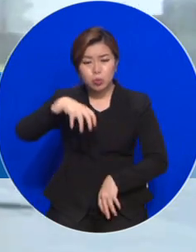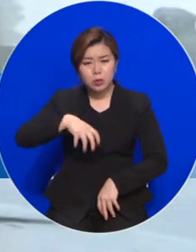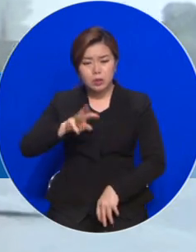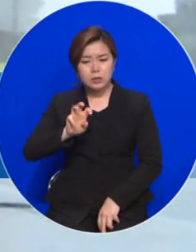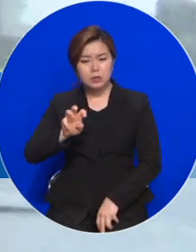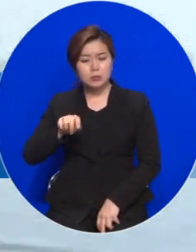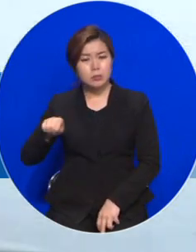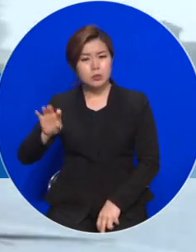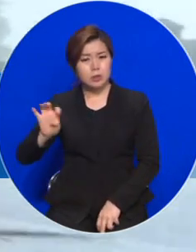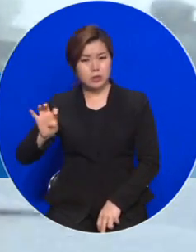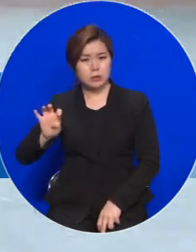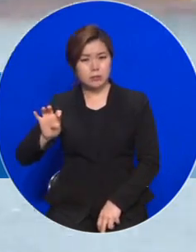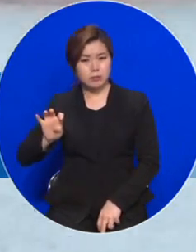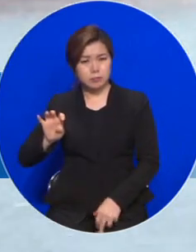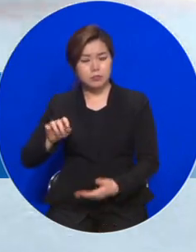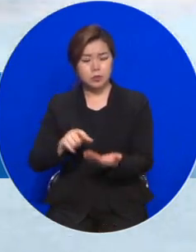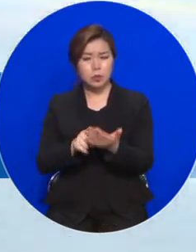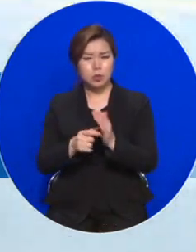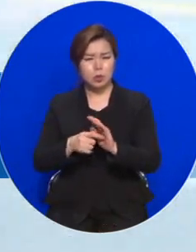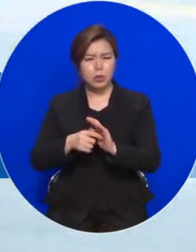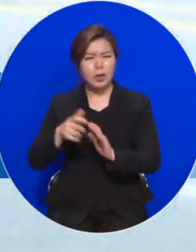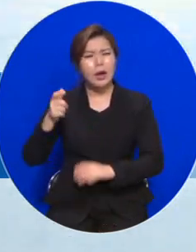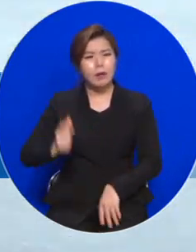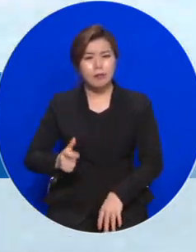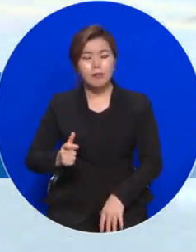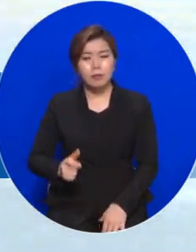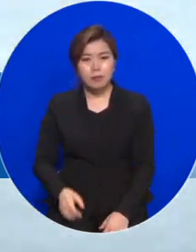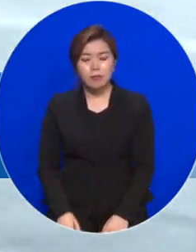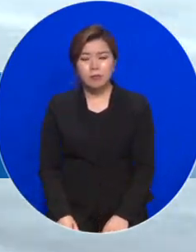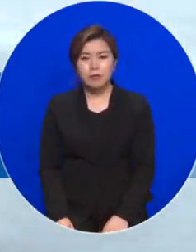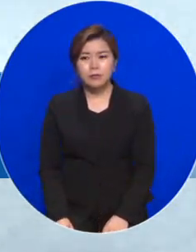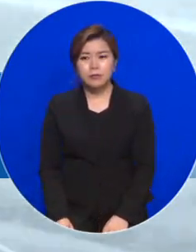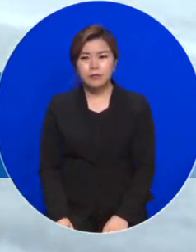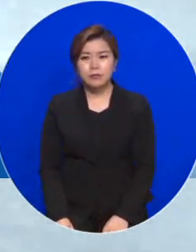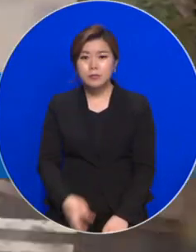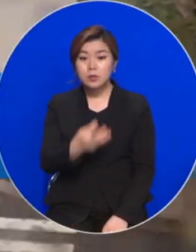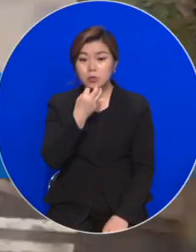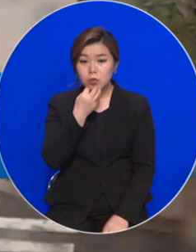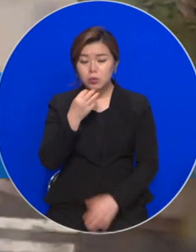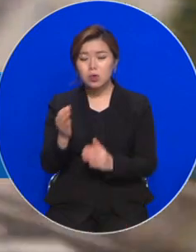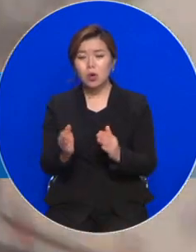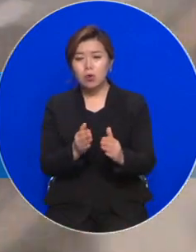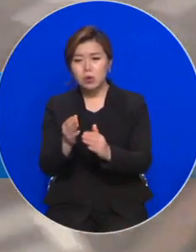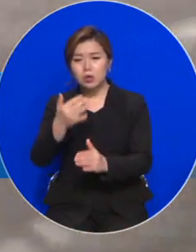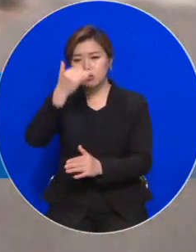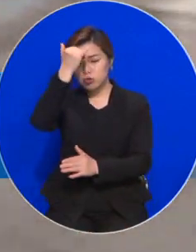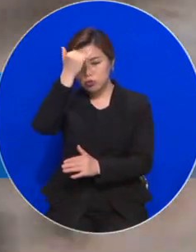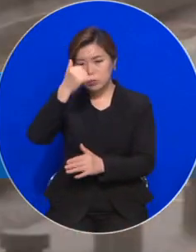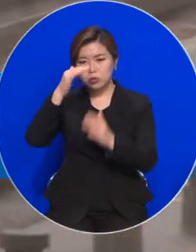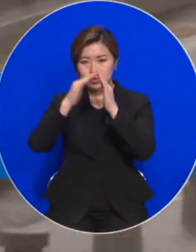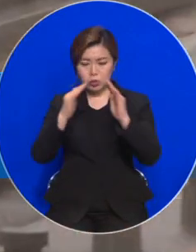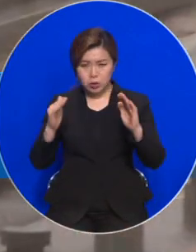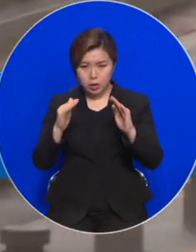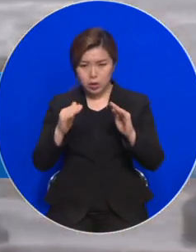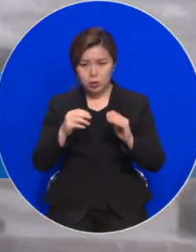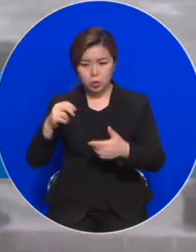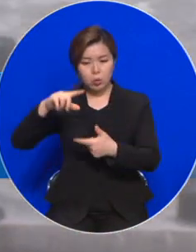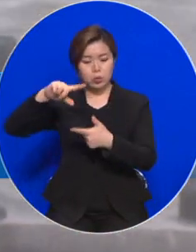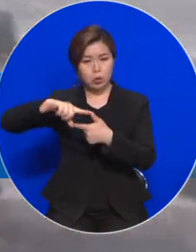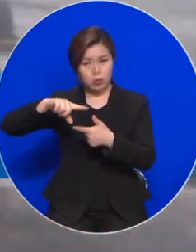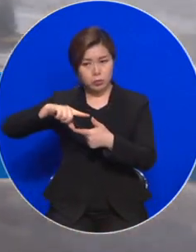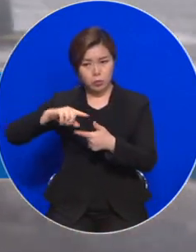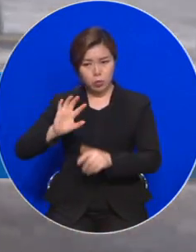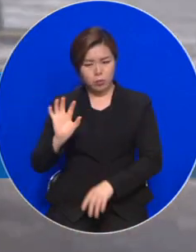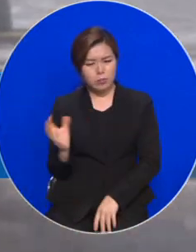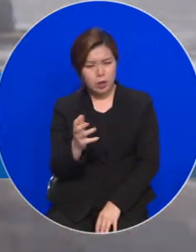초속 30에서 40m의 매우 강한 바람이 예보됐습니다. 서울, 경기와 충청, 전라 등 서쪽 지역과 경남도 내일까지